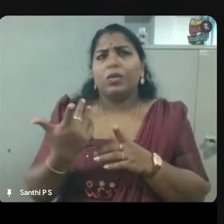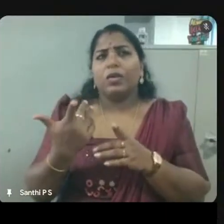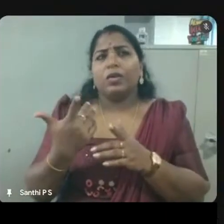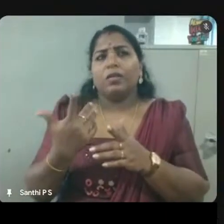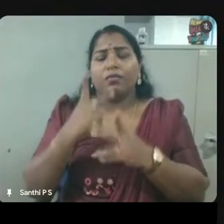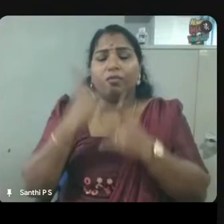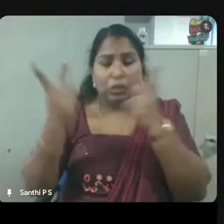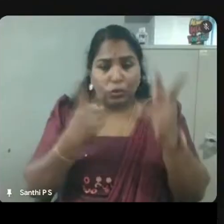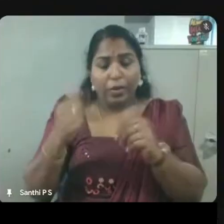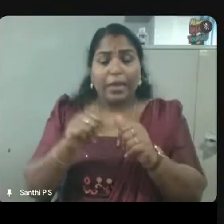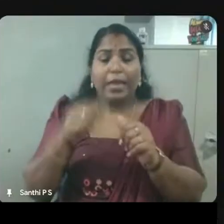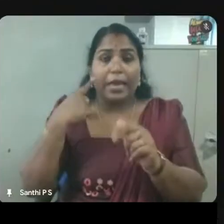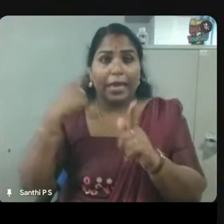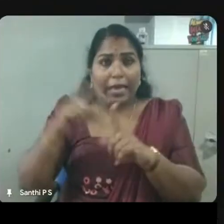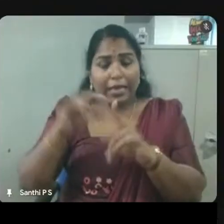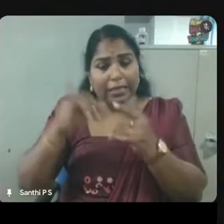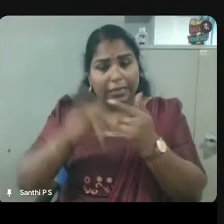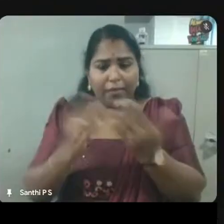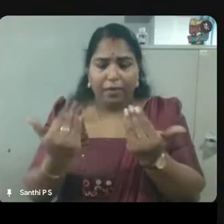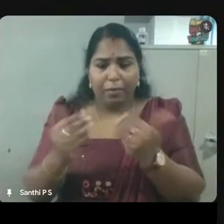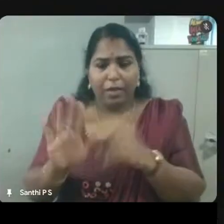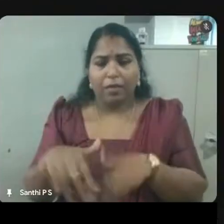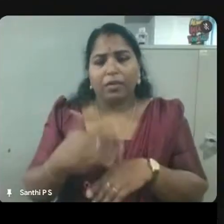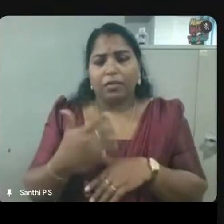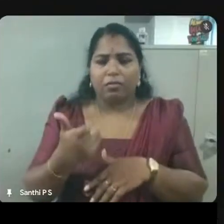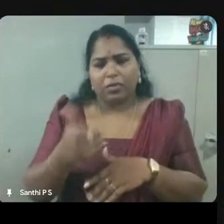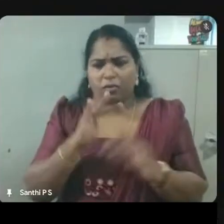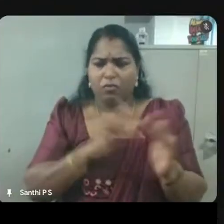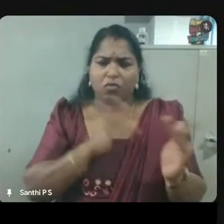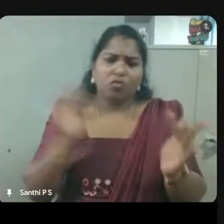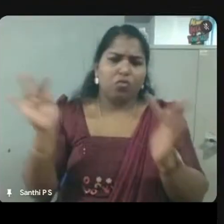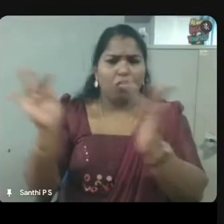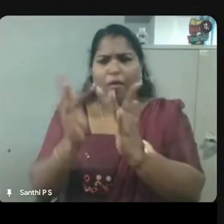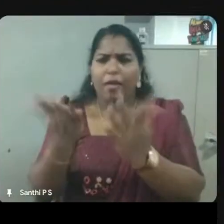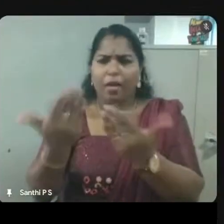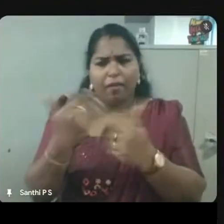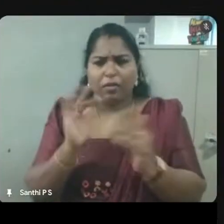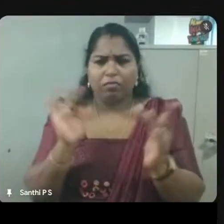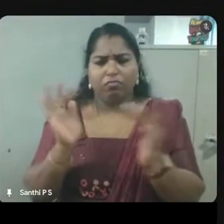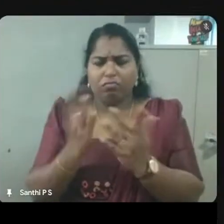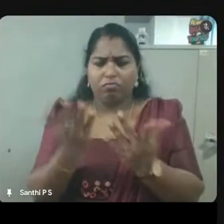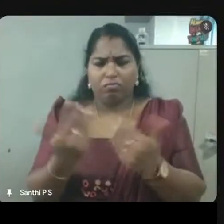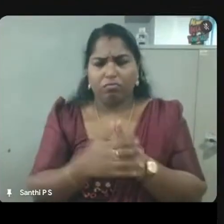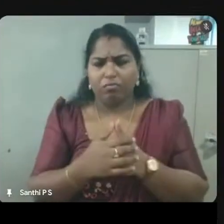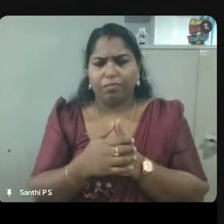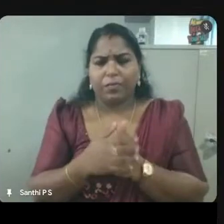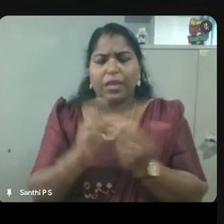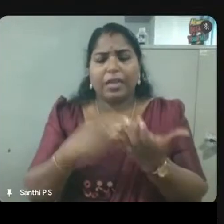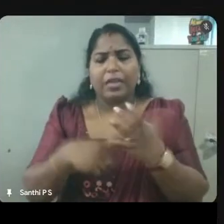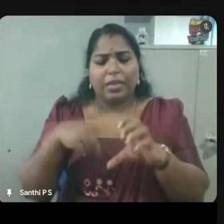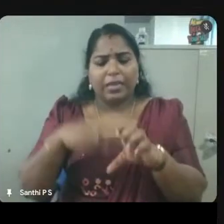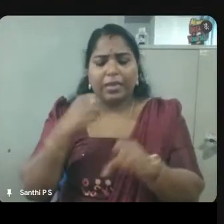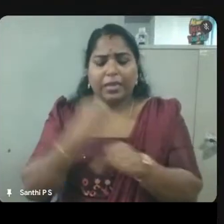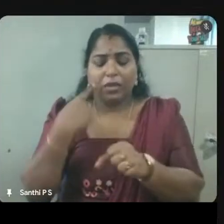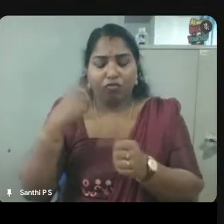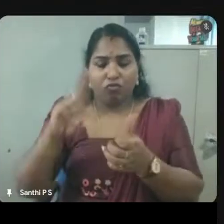ഐ ഹോസ്പിറ്റൽ നിങ്ങൾക്ക് ഒരു കോൺടാക്ട് ചെയ്യാവുന്ന ഒരു സ്ഥലമാണ്. റീജിയണൽ ഇൻസ്റ്റിറ്റ്യൂട്ട് ഓഫ് ഒഫ്തൽമോളജി, ഇവിടെ എല്ലാം കോൺടാക്ട് ചെയ്യാവുന്നതാണ്.